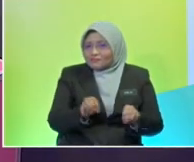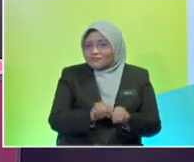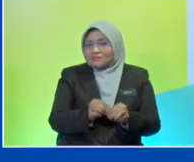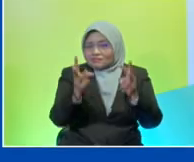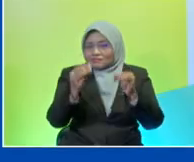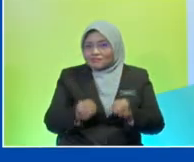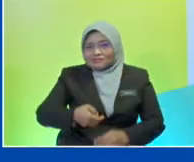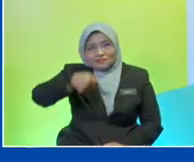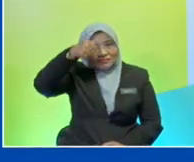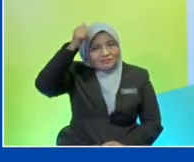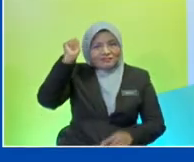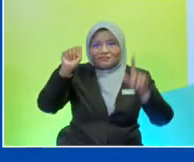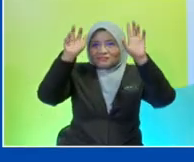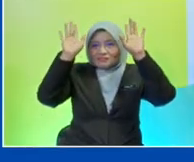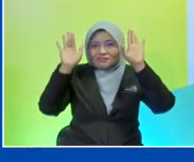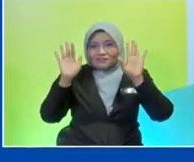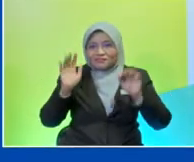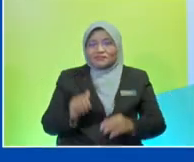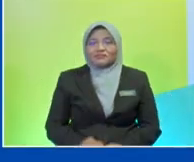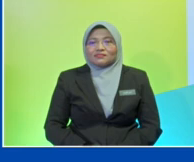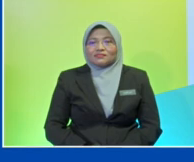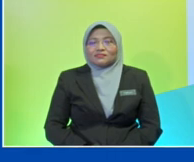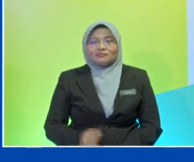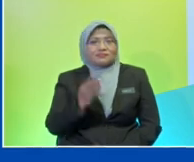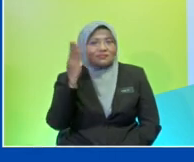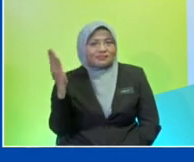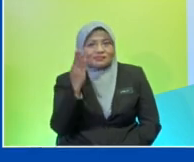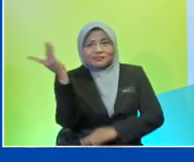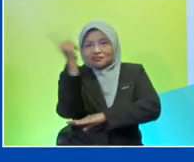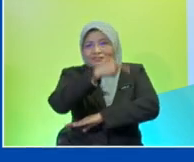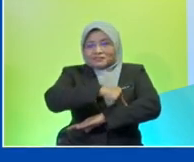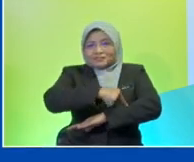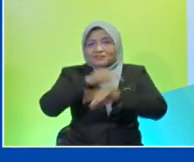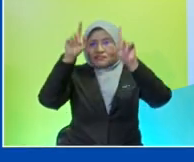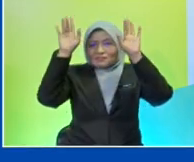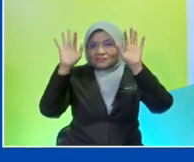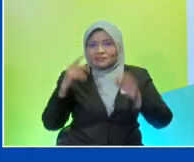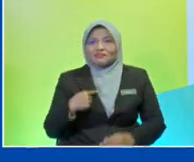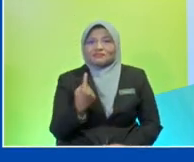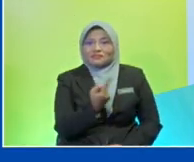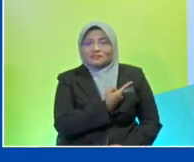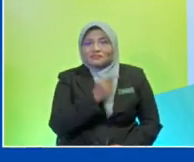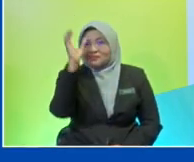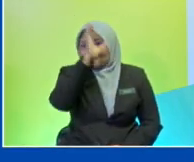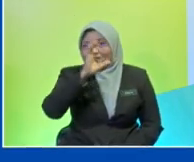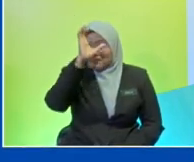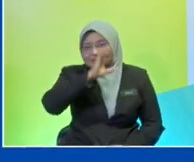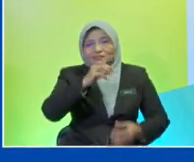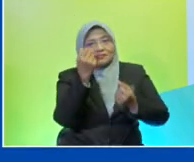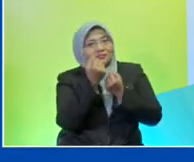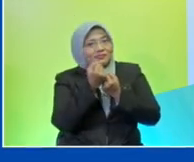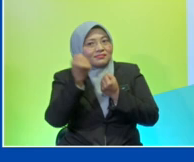kita akan lihat bila cuaca hujan kita akan bergegas mencari payung ataupun kita memakai baju